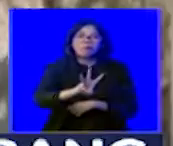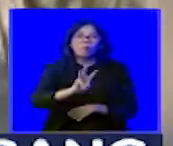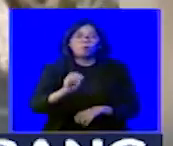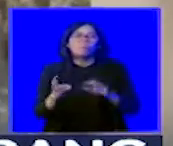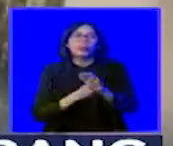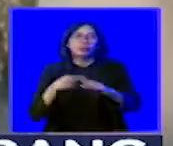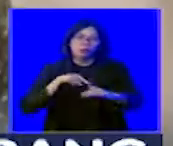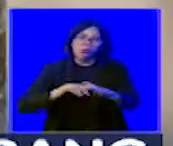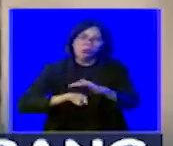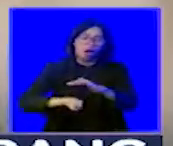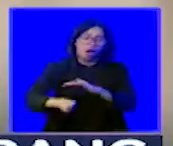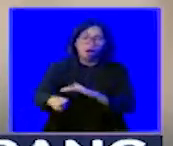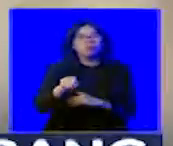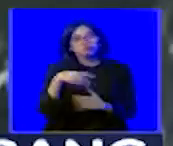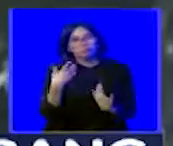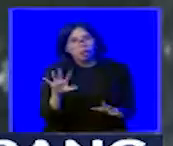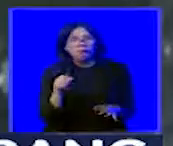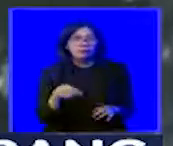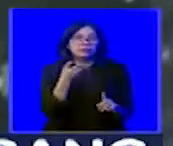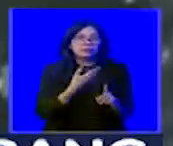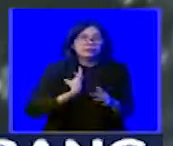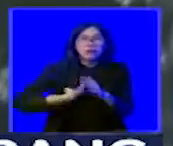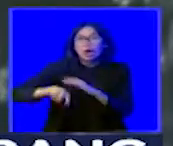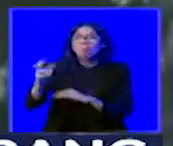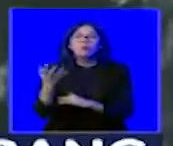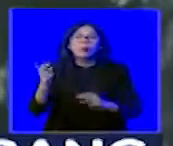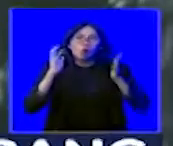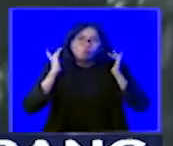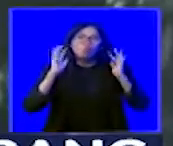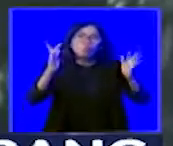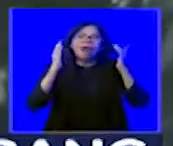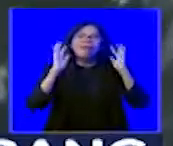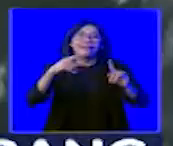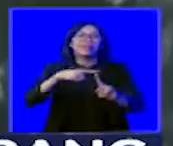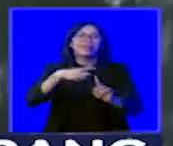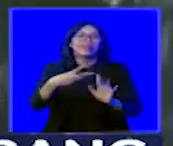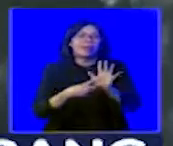lapas. Saat ini Chai Changpan diketahui kabur ke hutan Tenjo, Bogor, Jawa Barat,